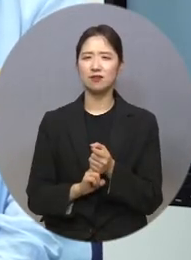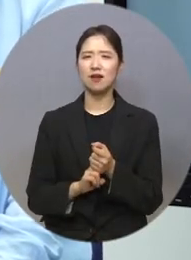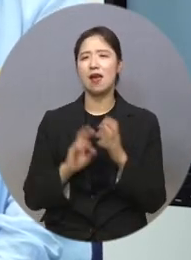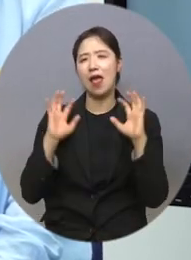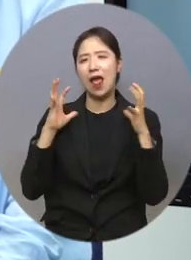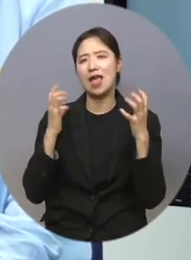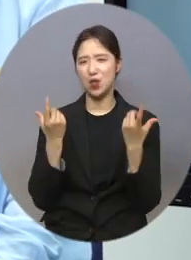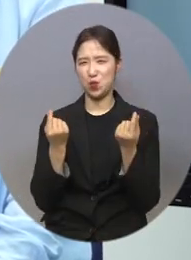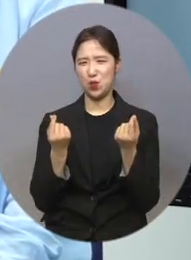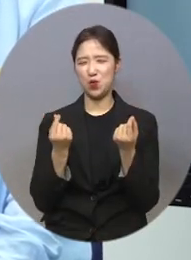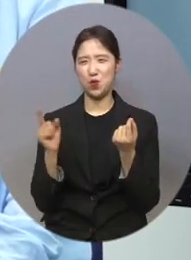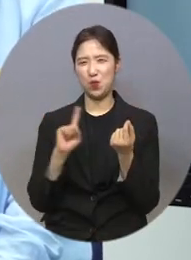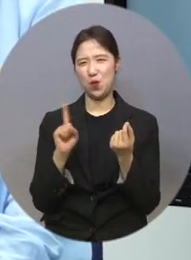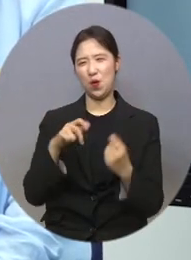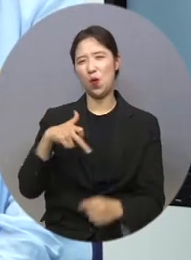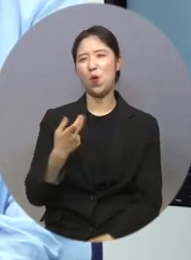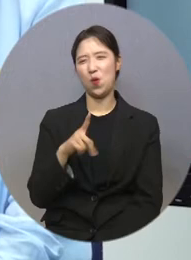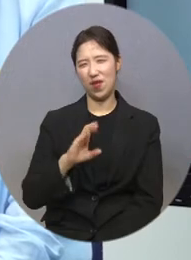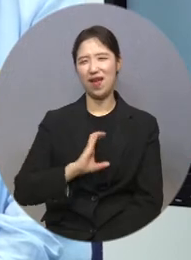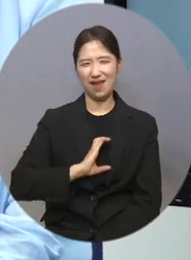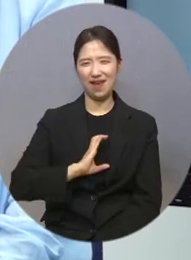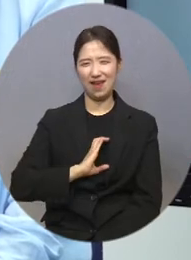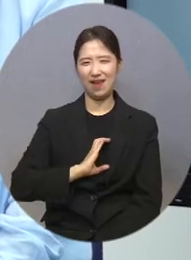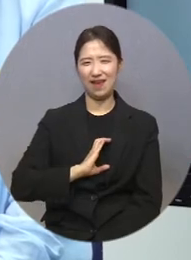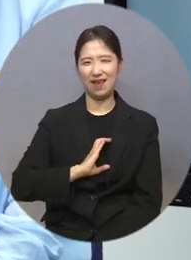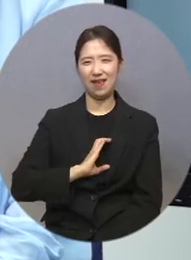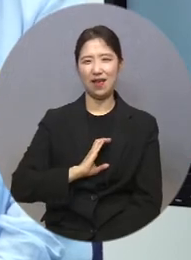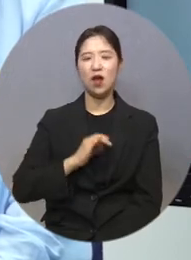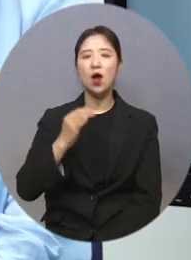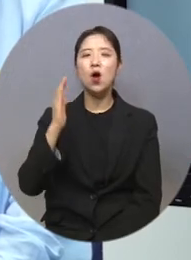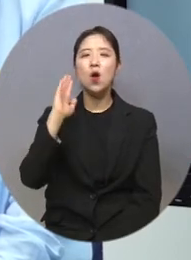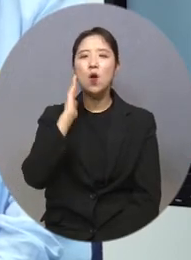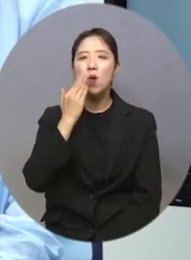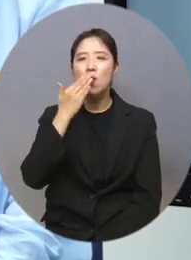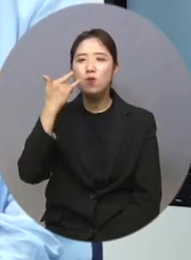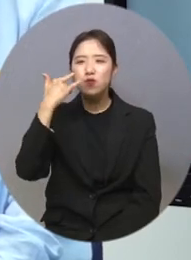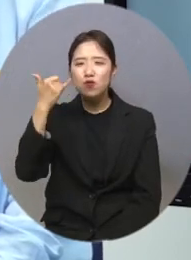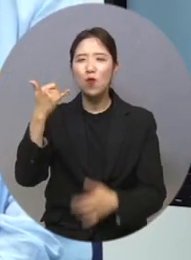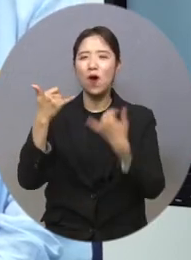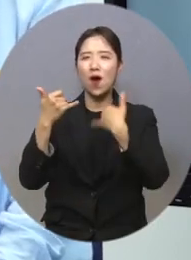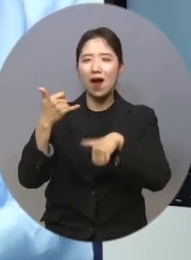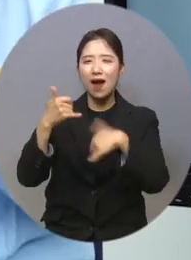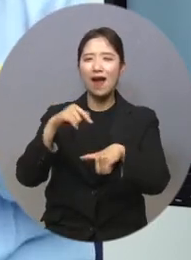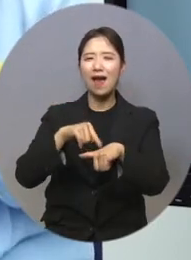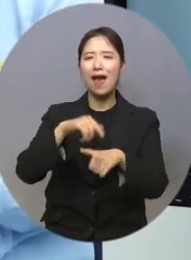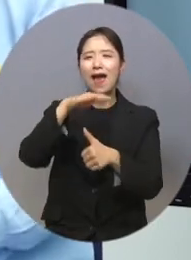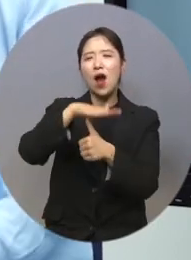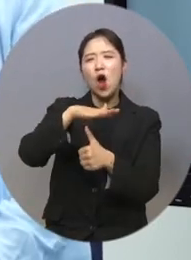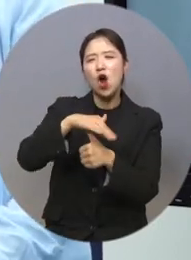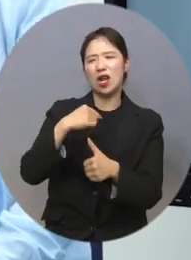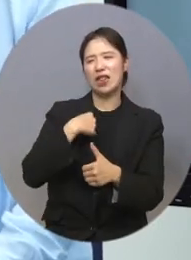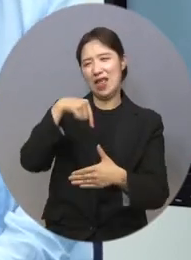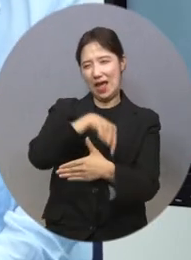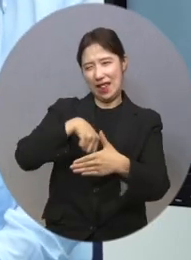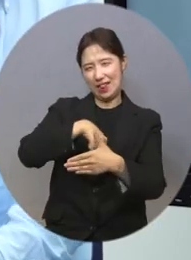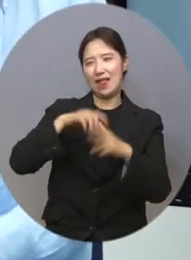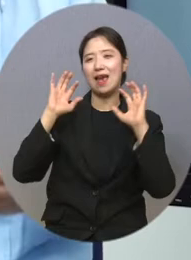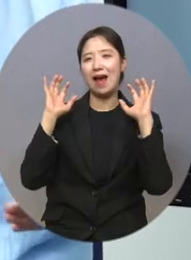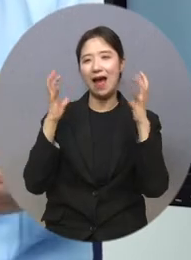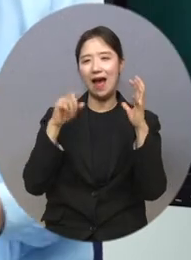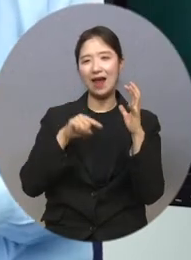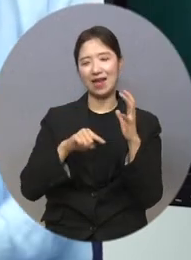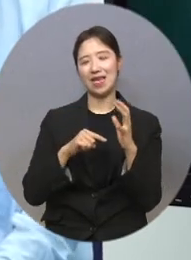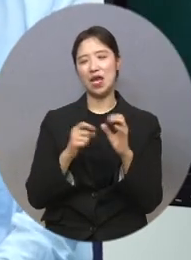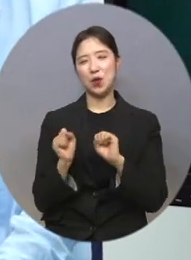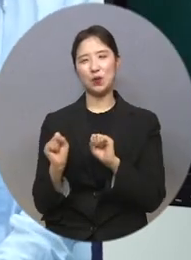작은 아이, 그 코다 아이, 농인 부모의 그 자녀, 그 아이가 치유받는 느낌? 네,